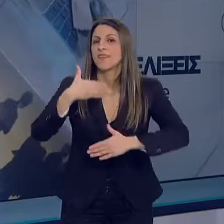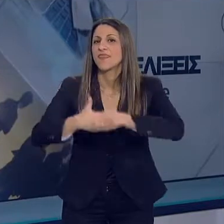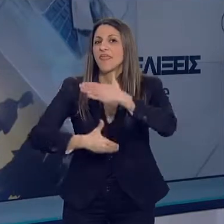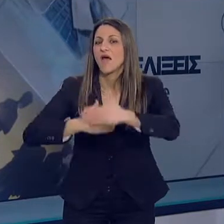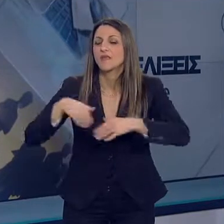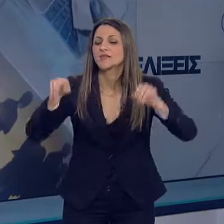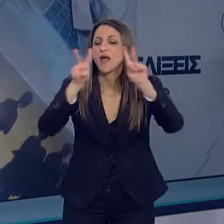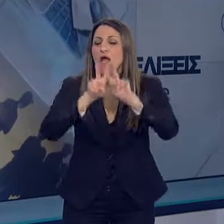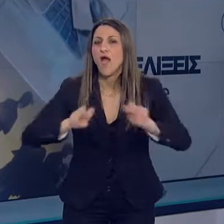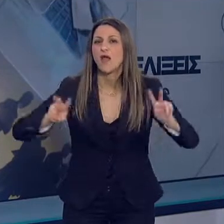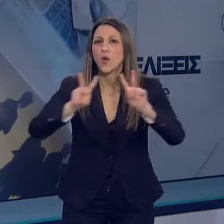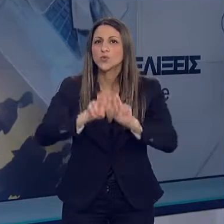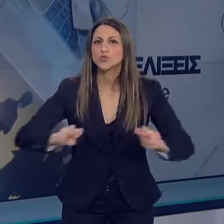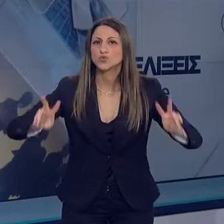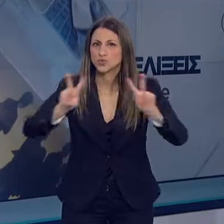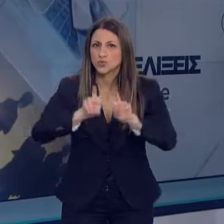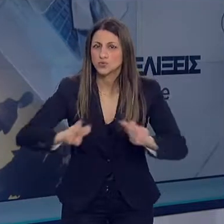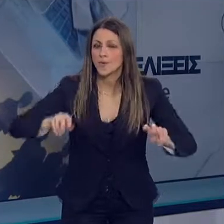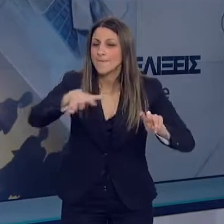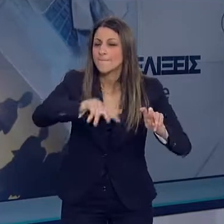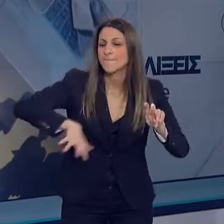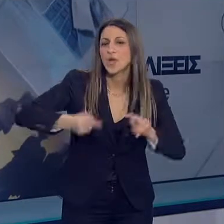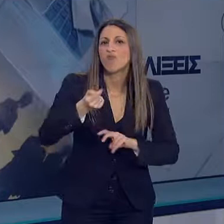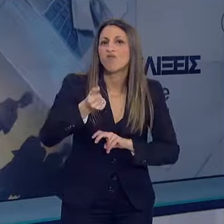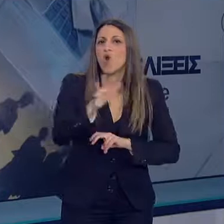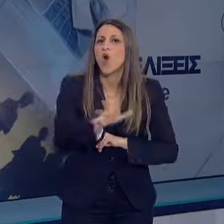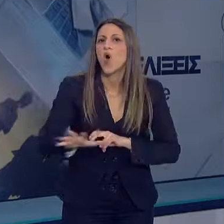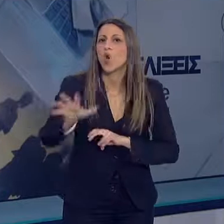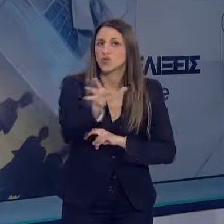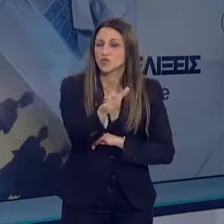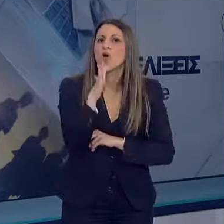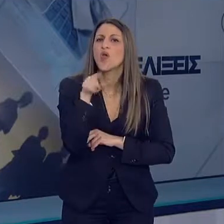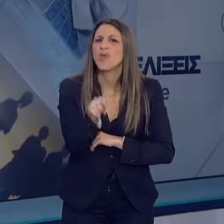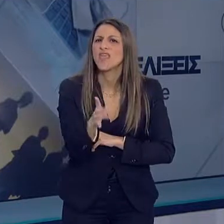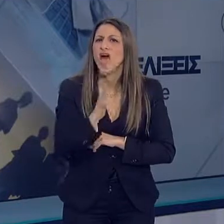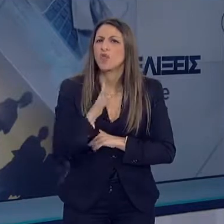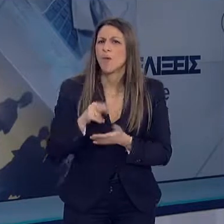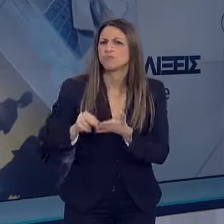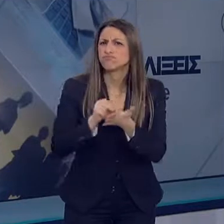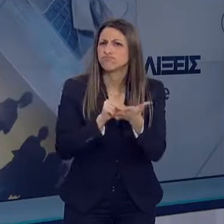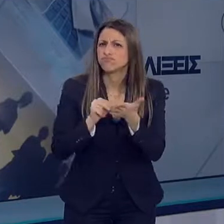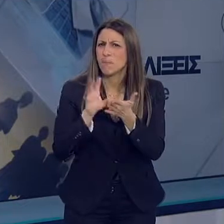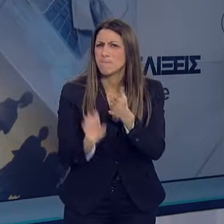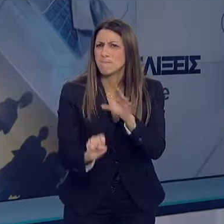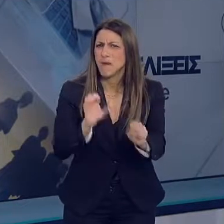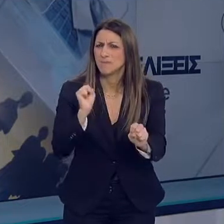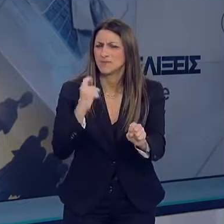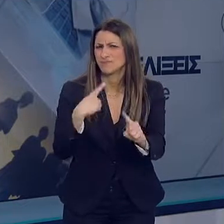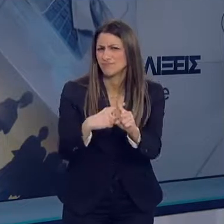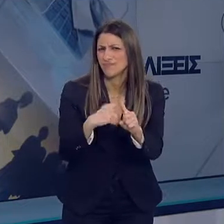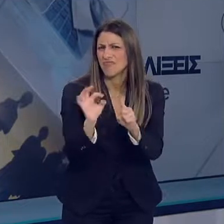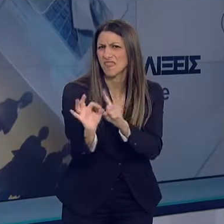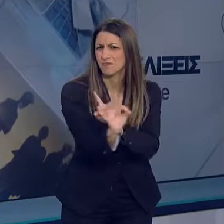ελέγχου ανίχνευσης στην περιοχή της Θεσσαλίας με τα δείγματα τα οποία προχωρήσαμε σε Γενική